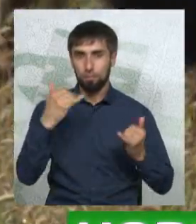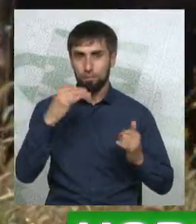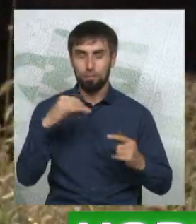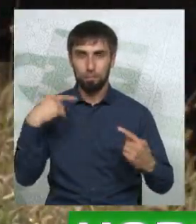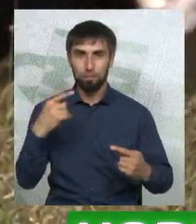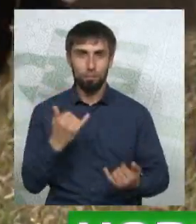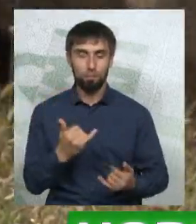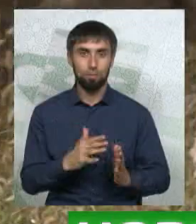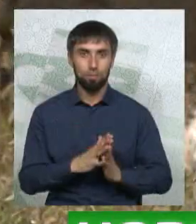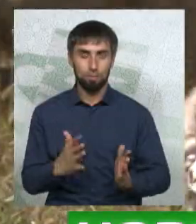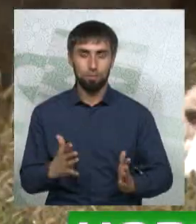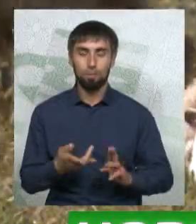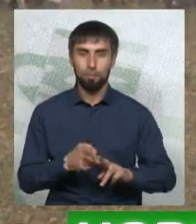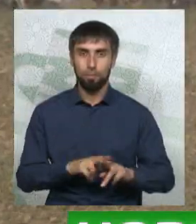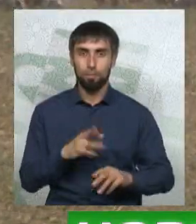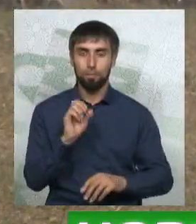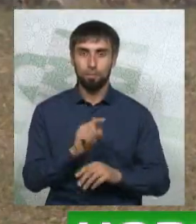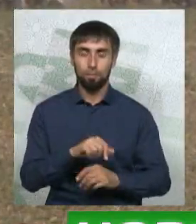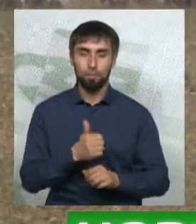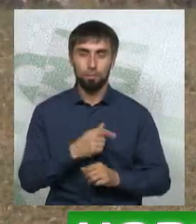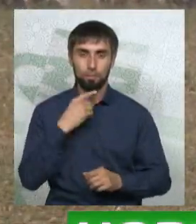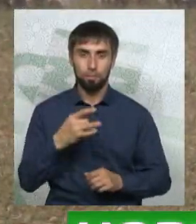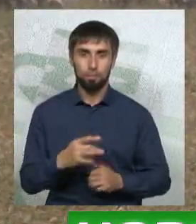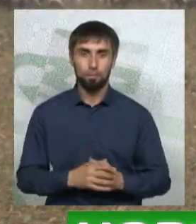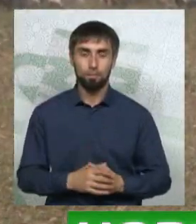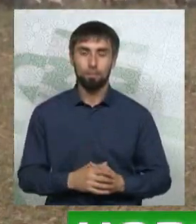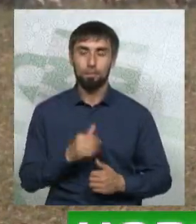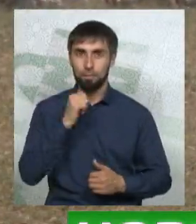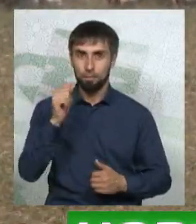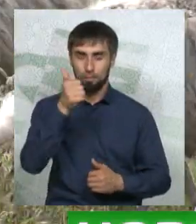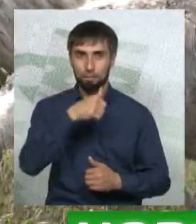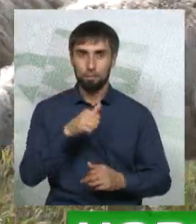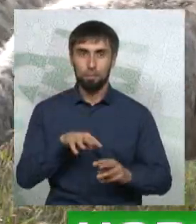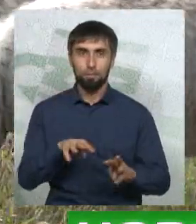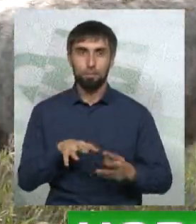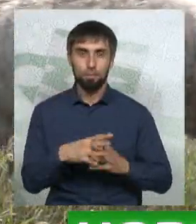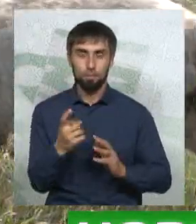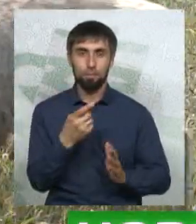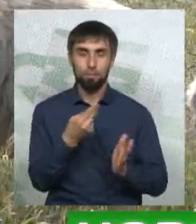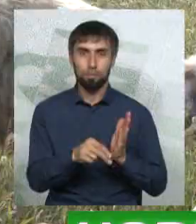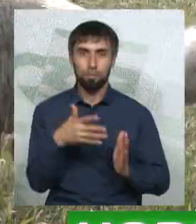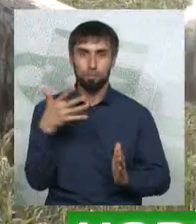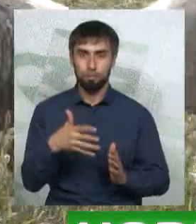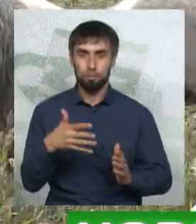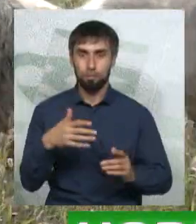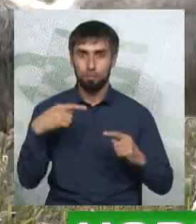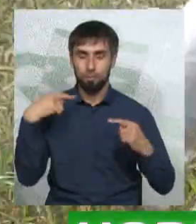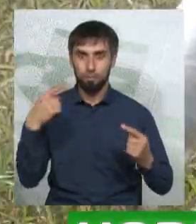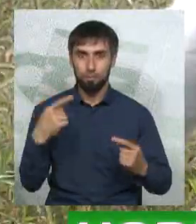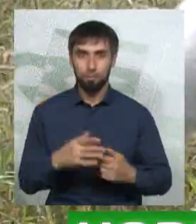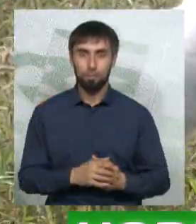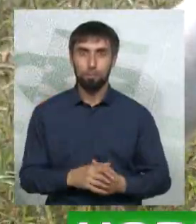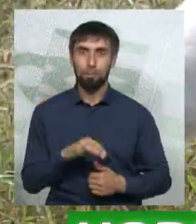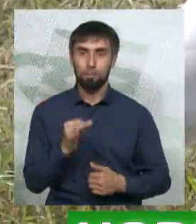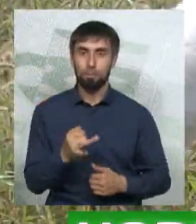скота сегодня большой. Поэтому по поручению главы республики в прошлом году Минсельхозом закуплено 5000 голов мелкорогатого